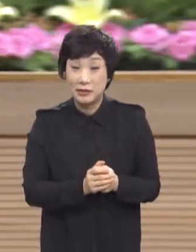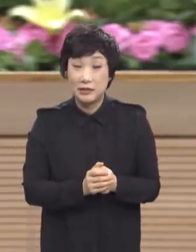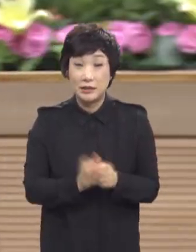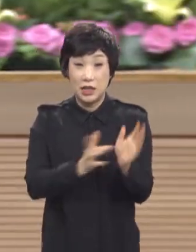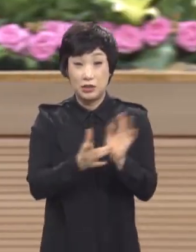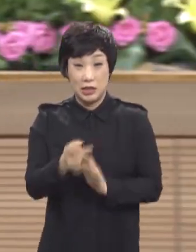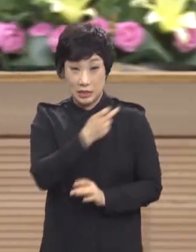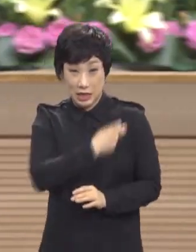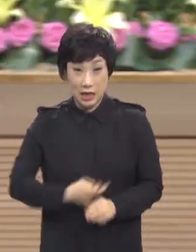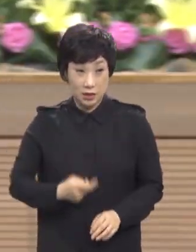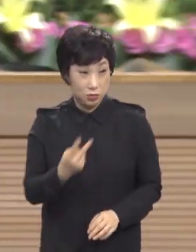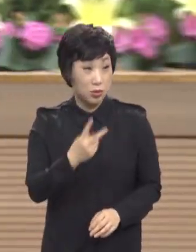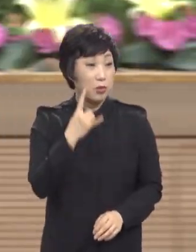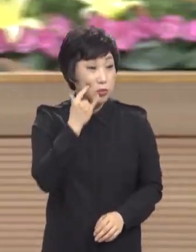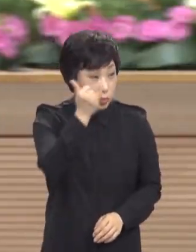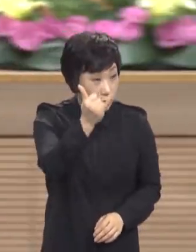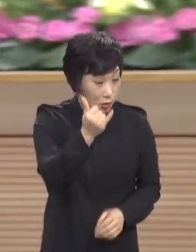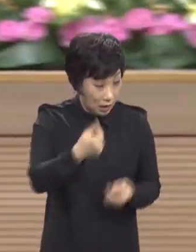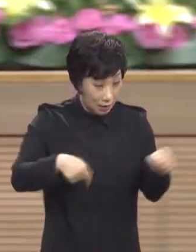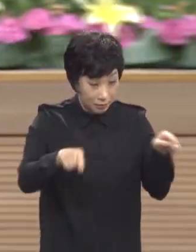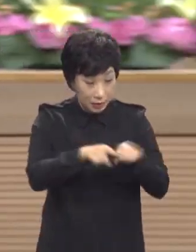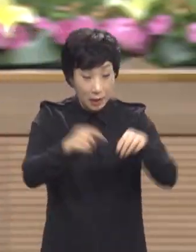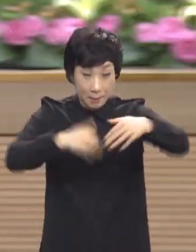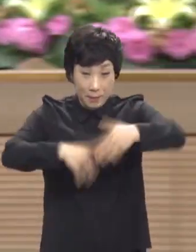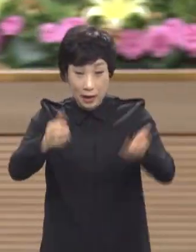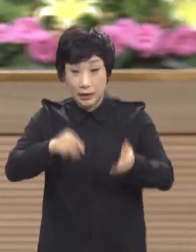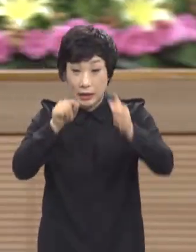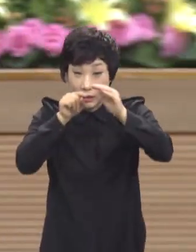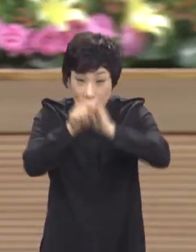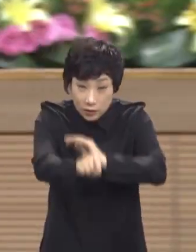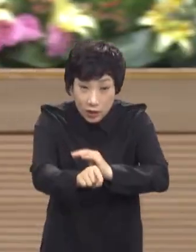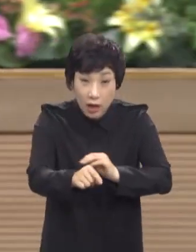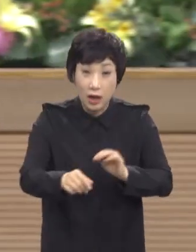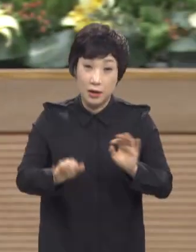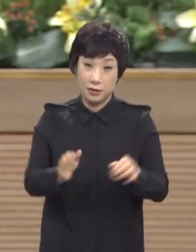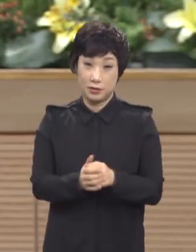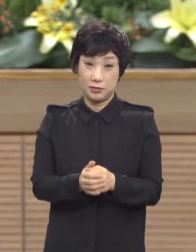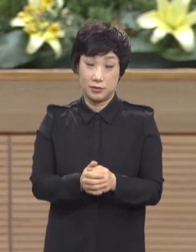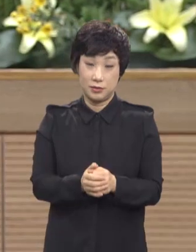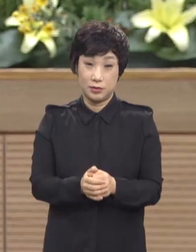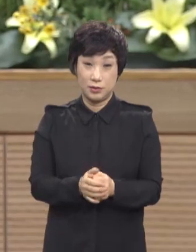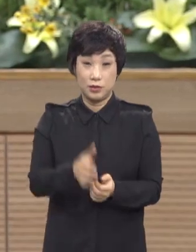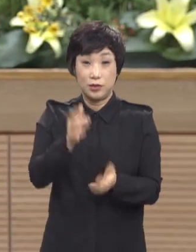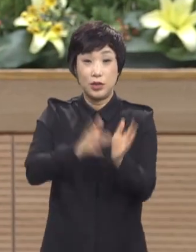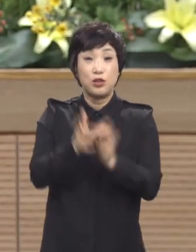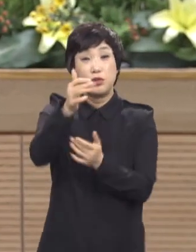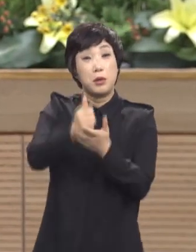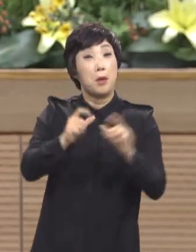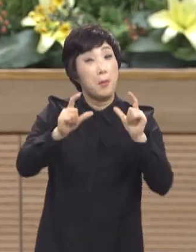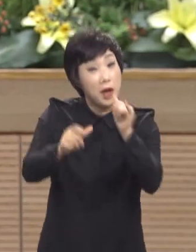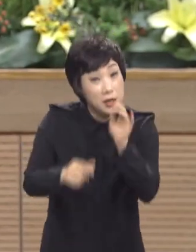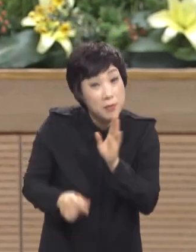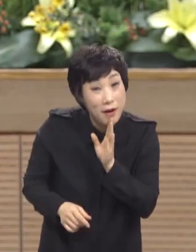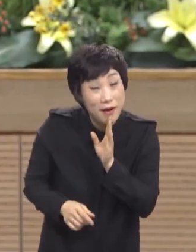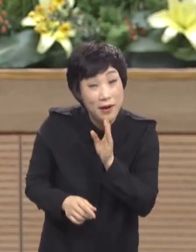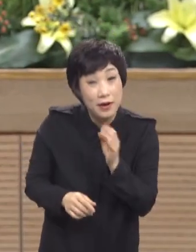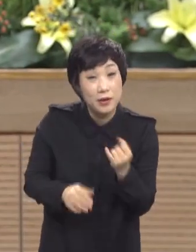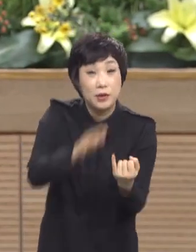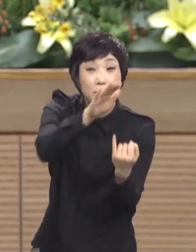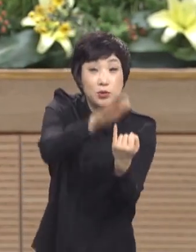제자와 에미에비를 데리고 방에 들어가시더니 주님이 말씀하셔.